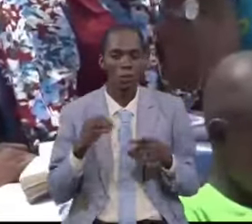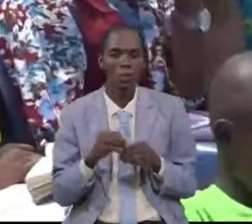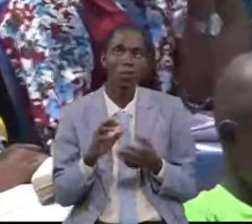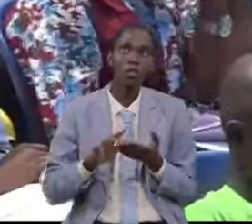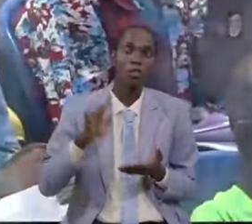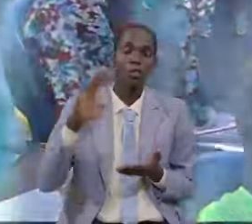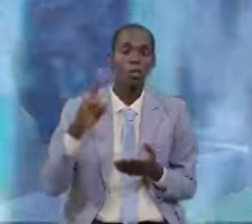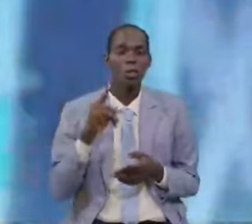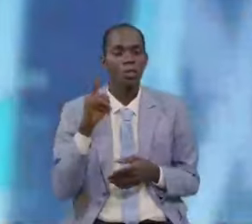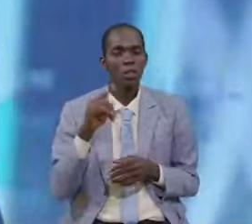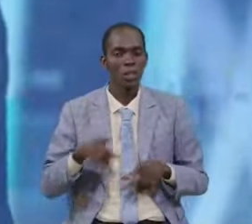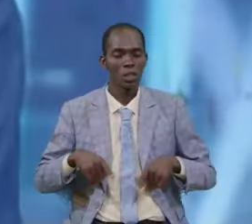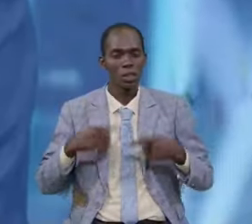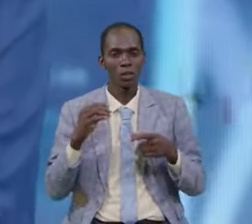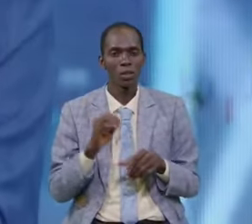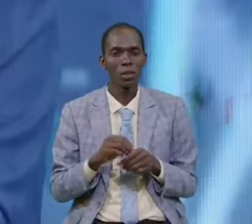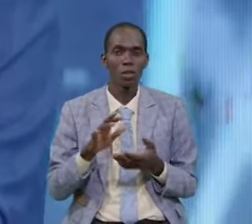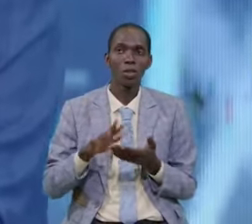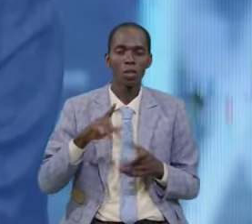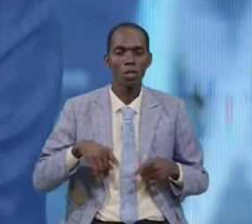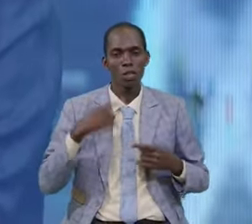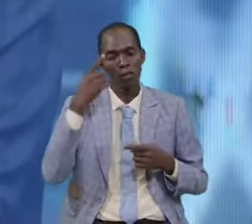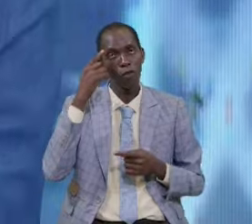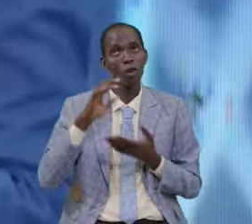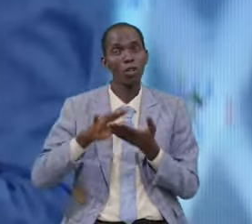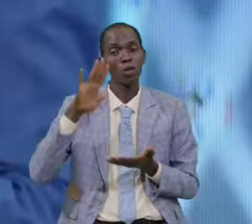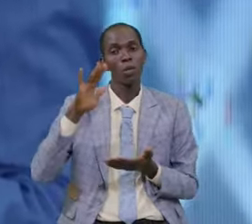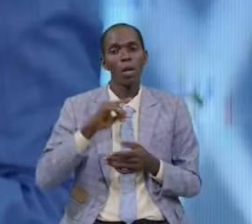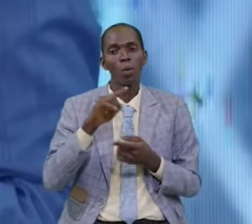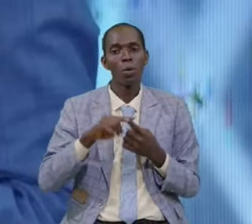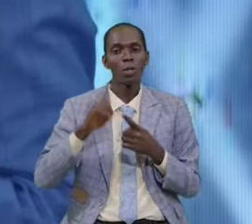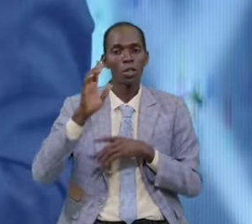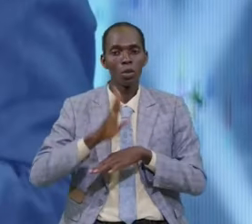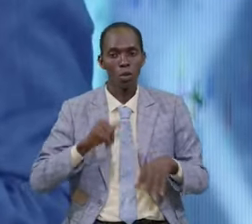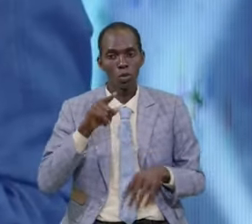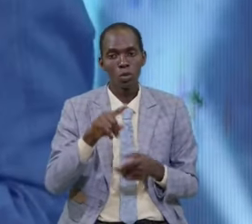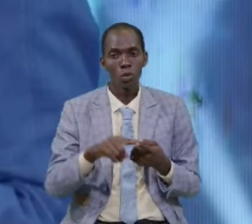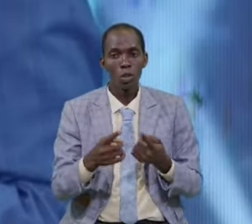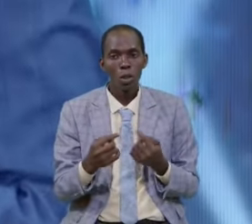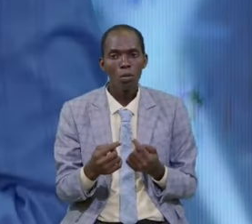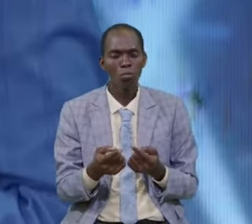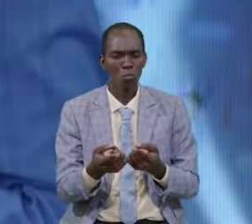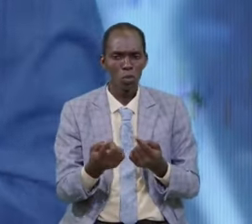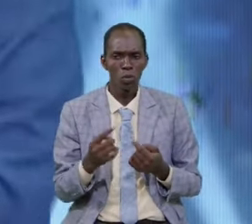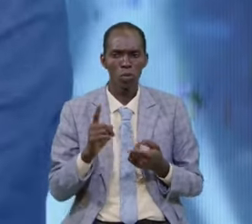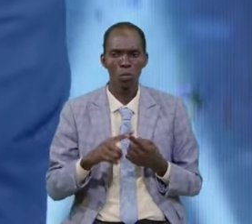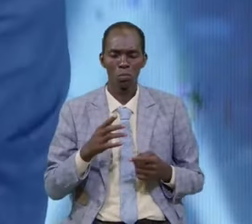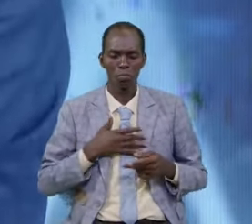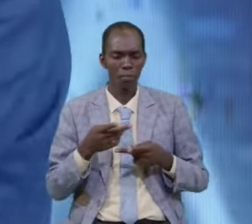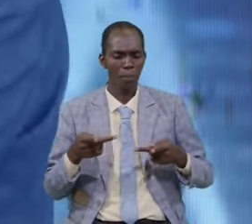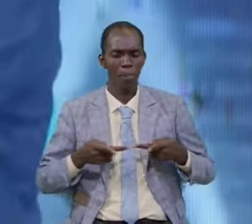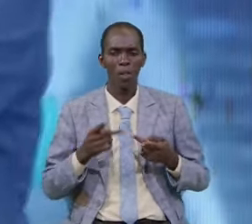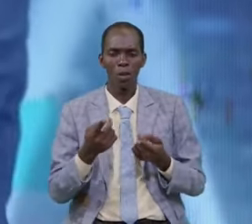vit pour la gloire. Et quand il dit de venir, il dit « Venez à ma demeure. Venez là où je